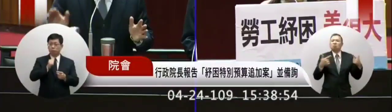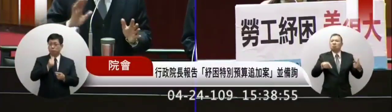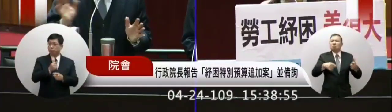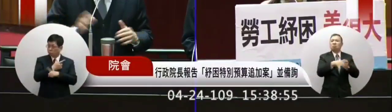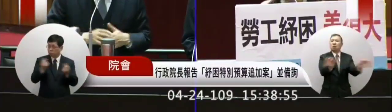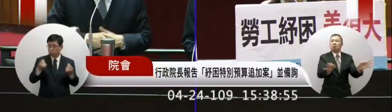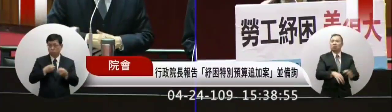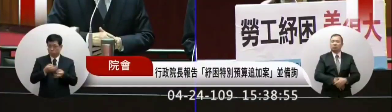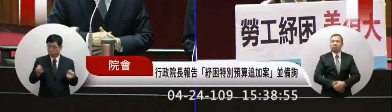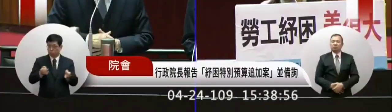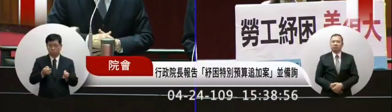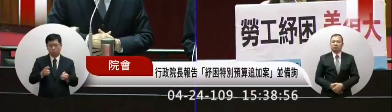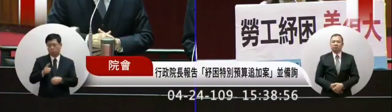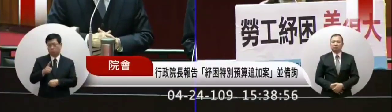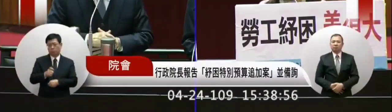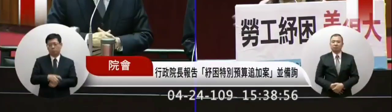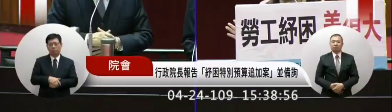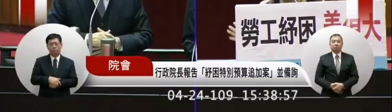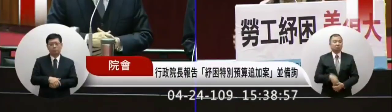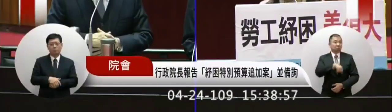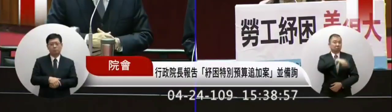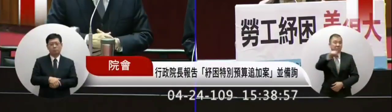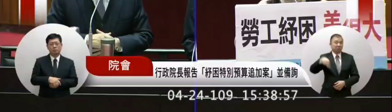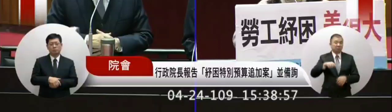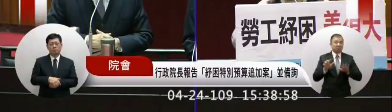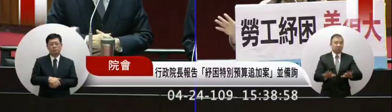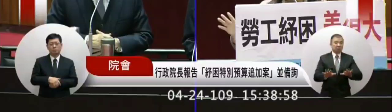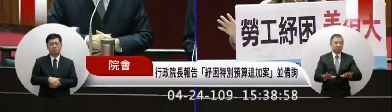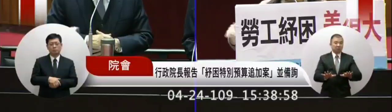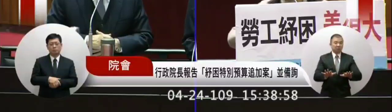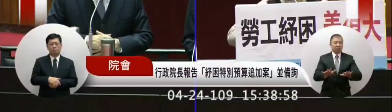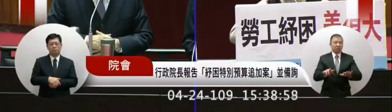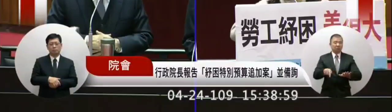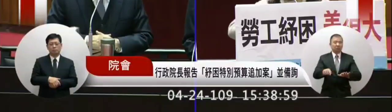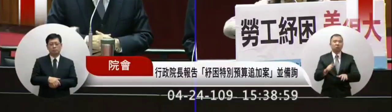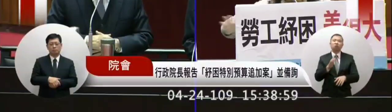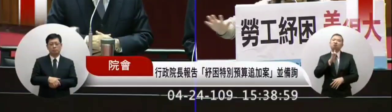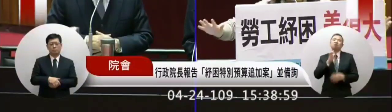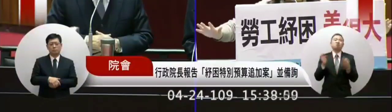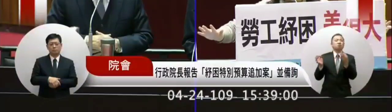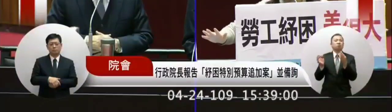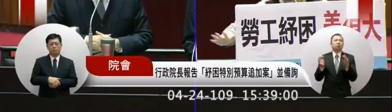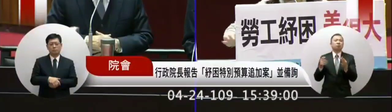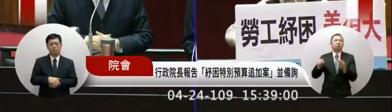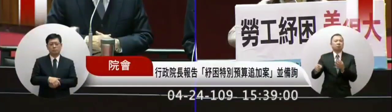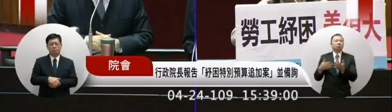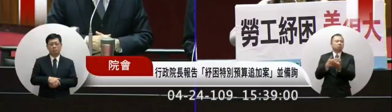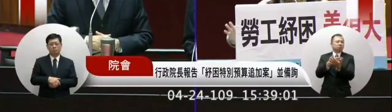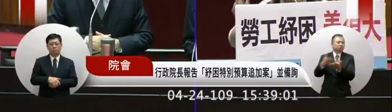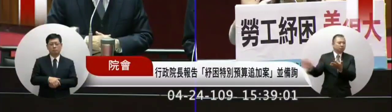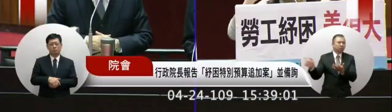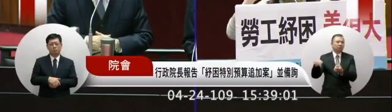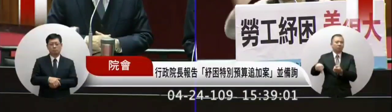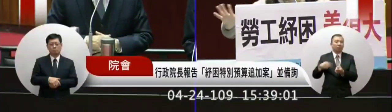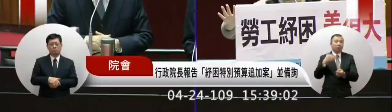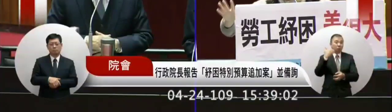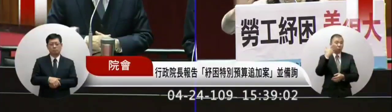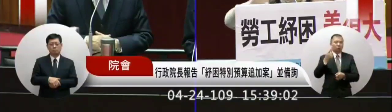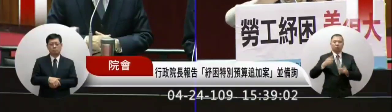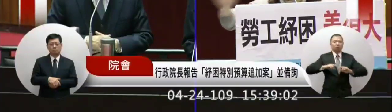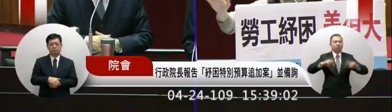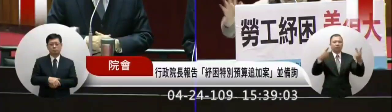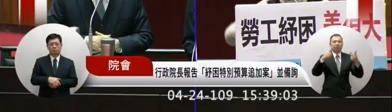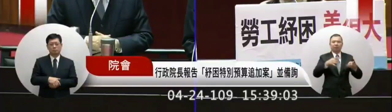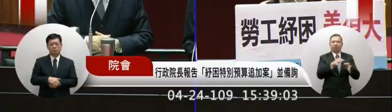通通有讲这样的没可能。 所以你们现在对于说台复，然后普遍发现金这个，你们绝